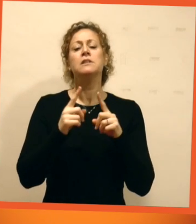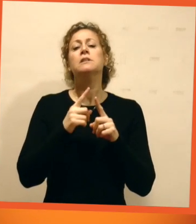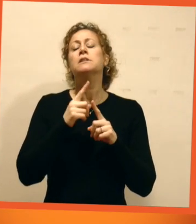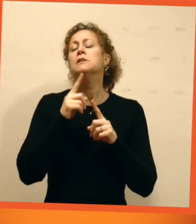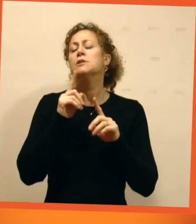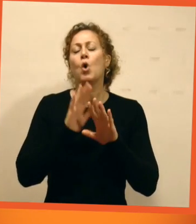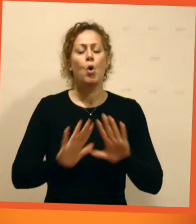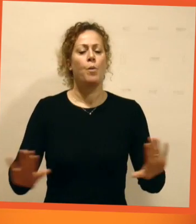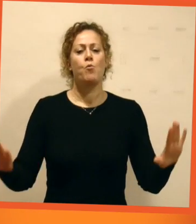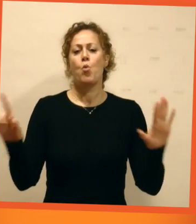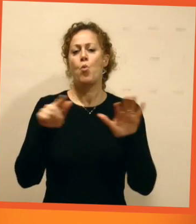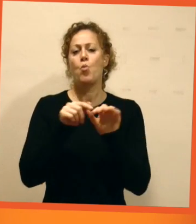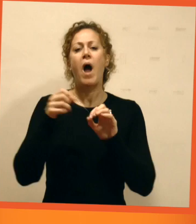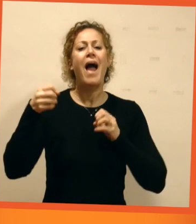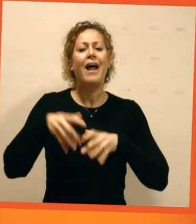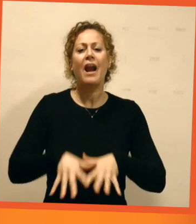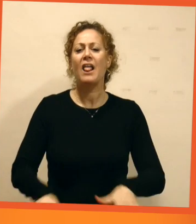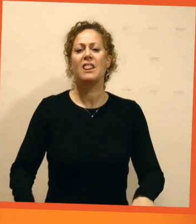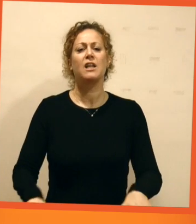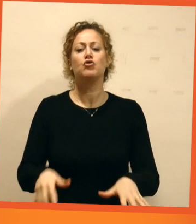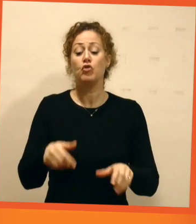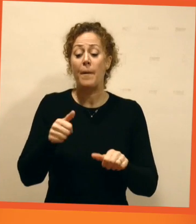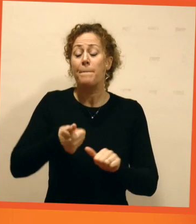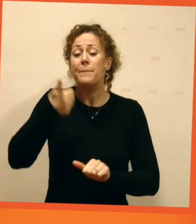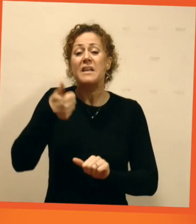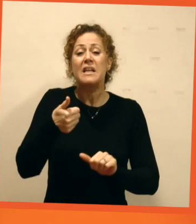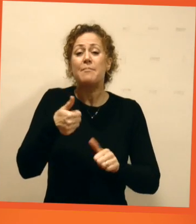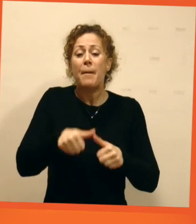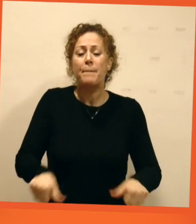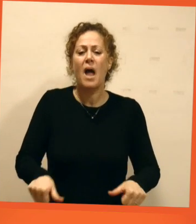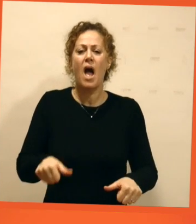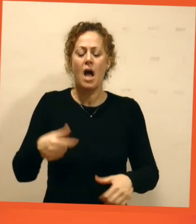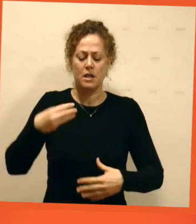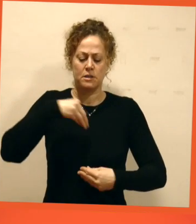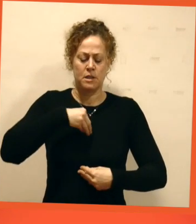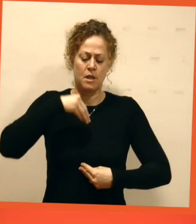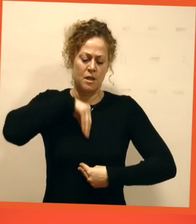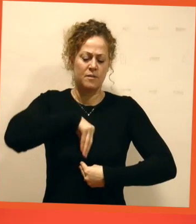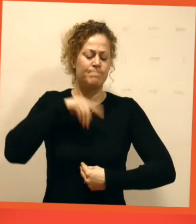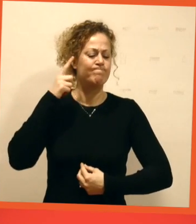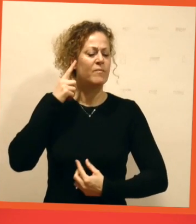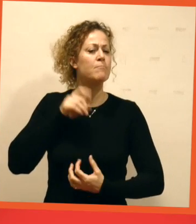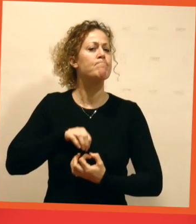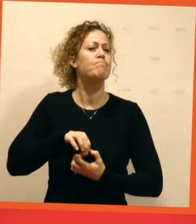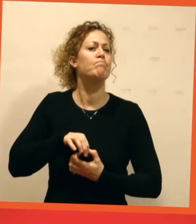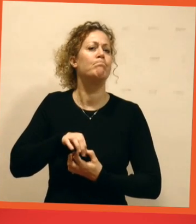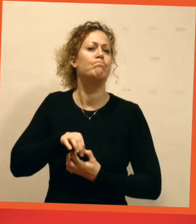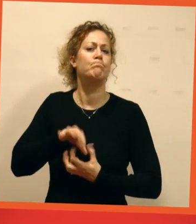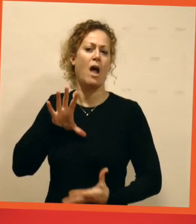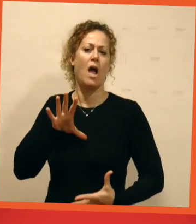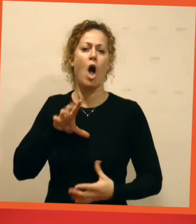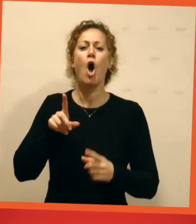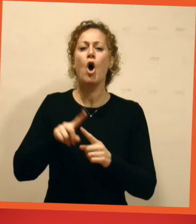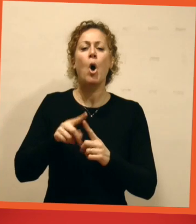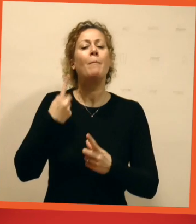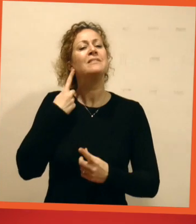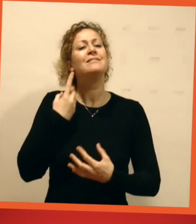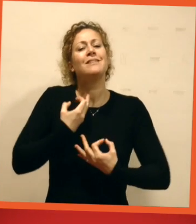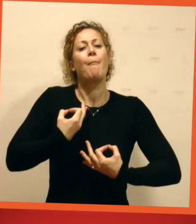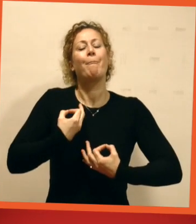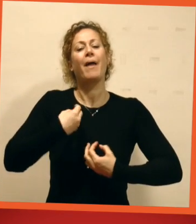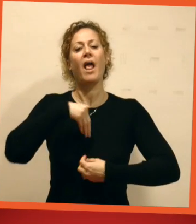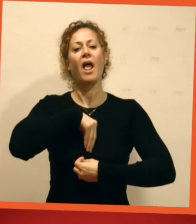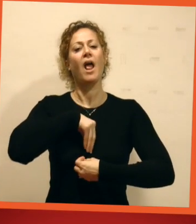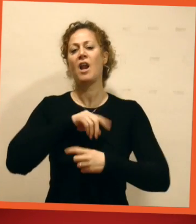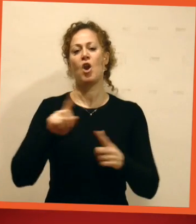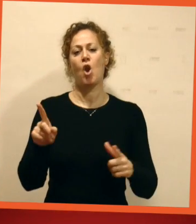primaria il fatto che la persona non sta bene con se stesso, perché se uno sta bene con se stesso potrà essere povero, potrà vivere in una situazione, in